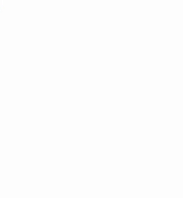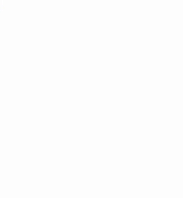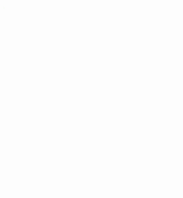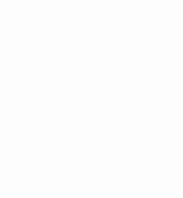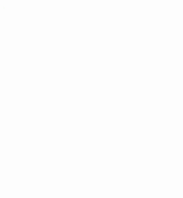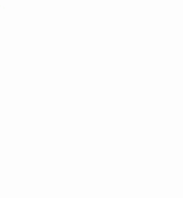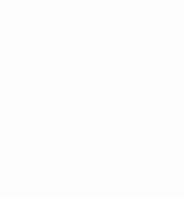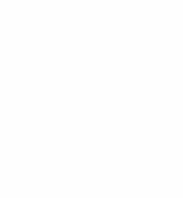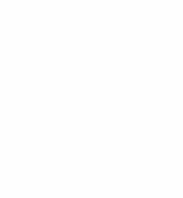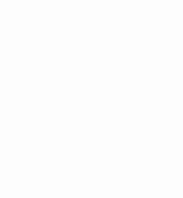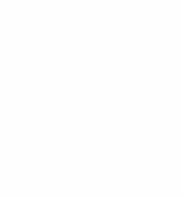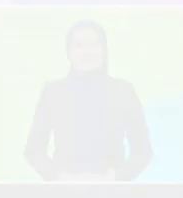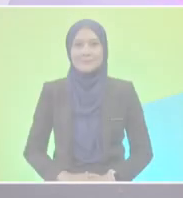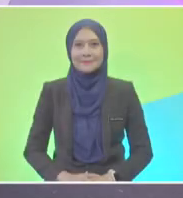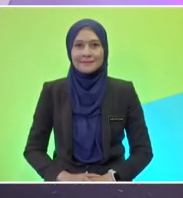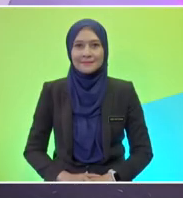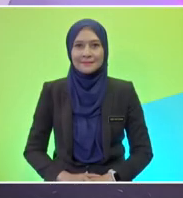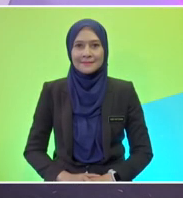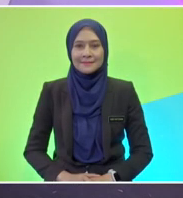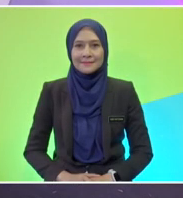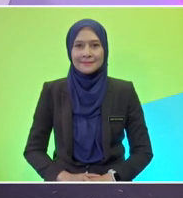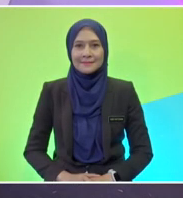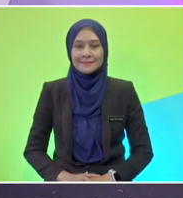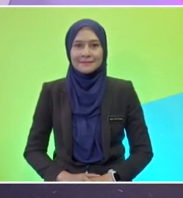TV KPM.